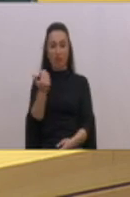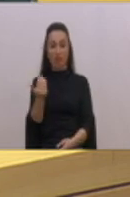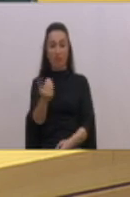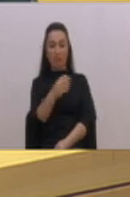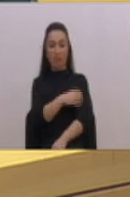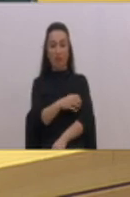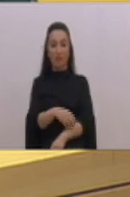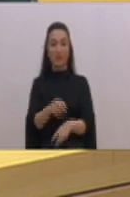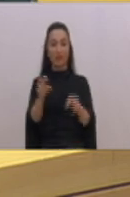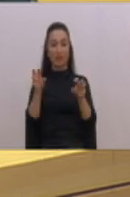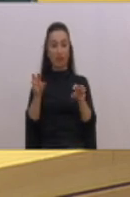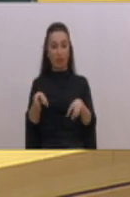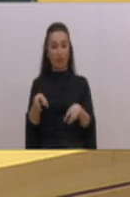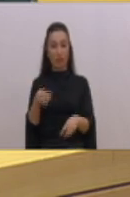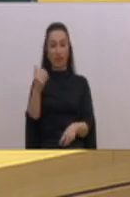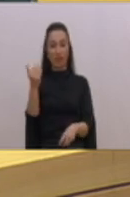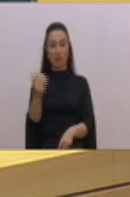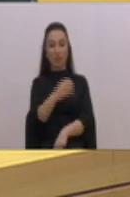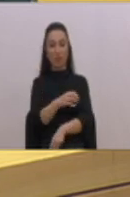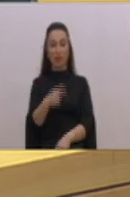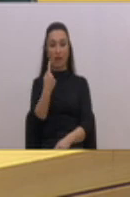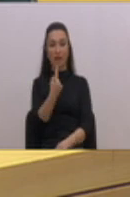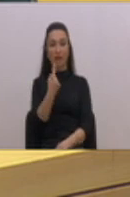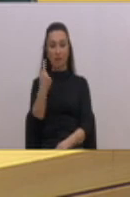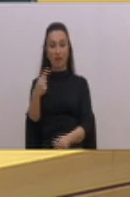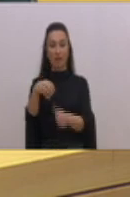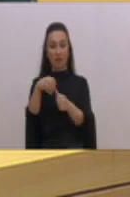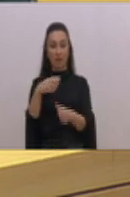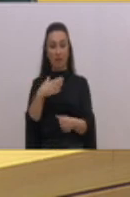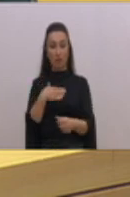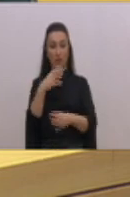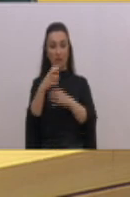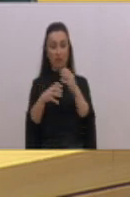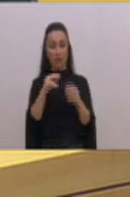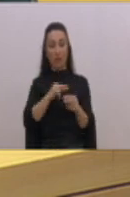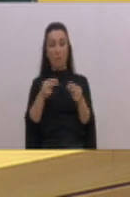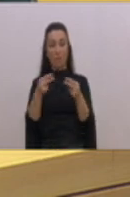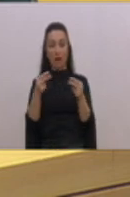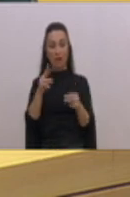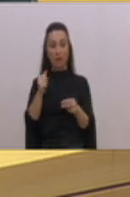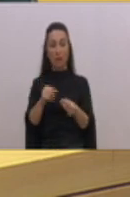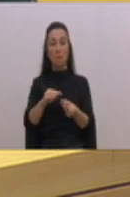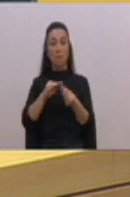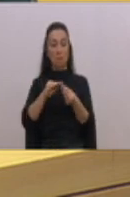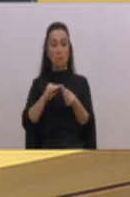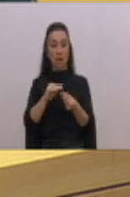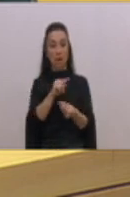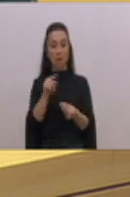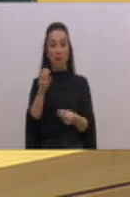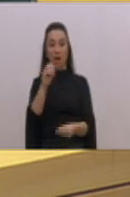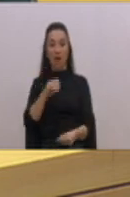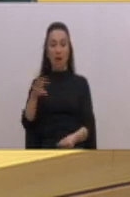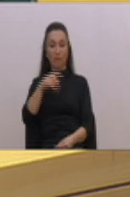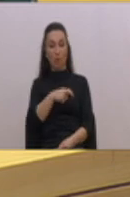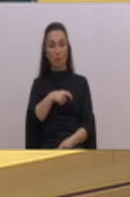პარტიის თავმჯდომარემ და თქვენი პარტიის ერთ-ერთმა ლიდერმა ჩვენ საერთაშორისო პარტნიორებს და მეგობრებს